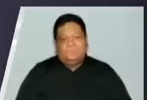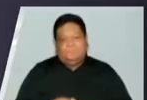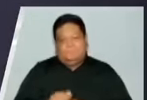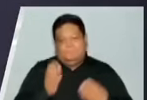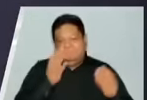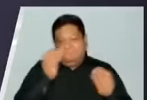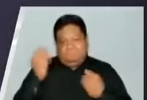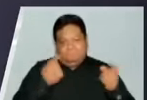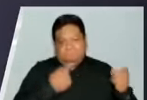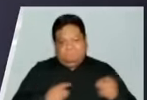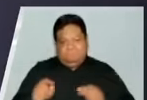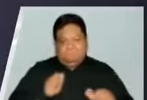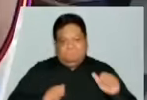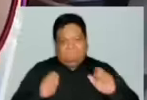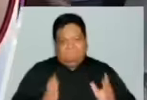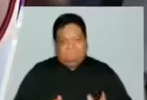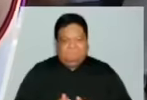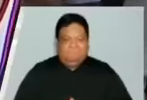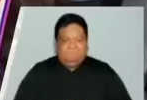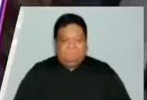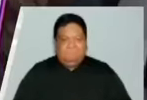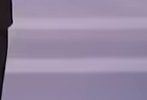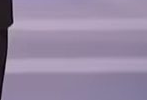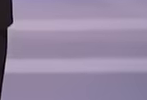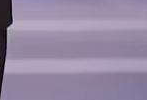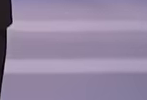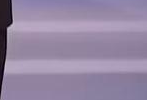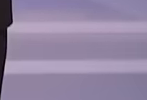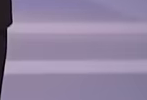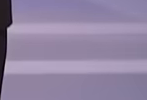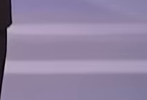sa showbiz happening.